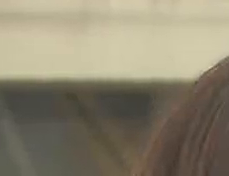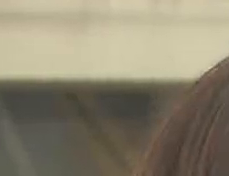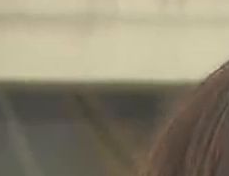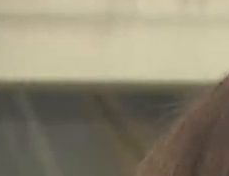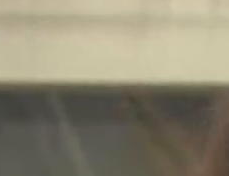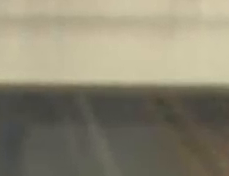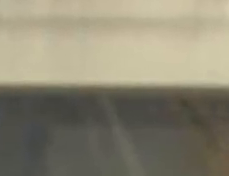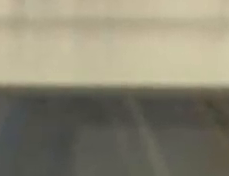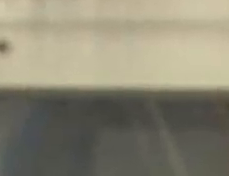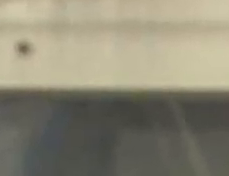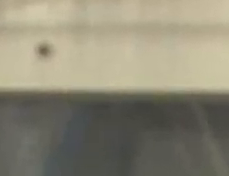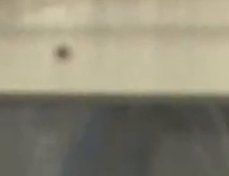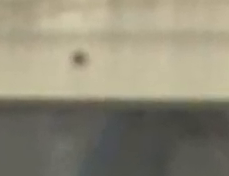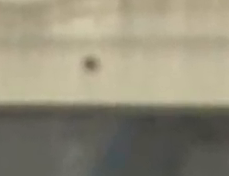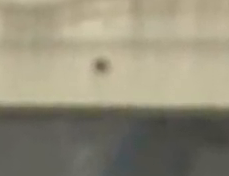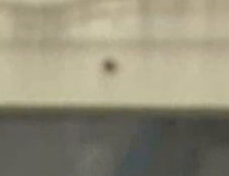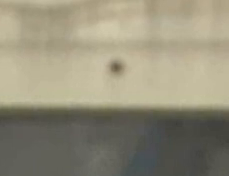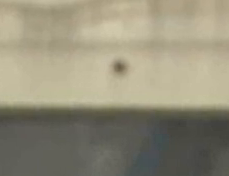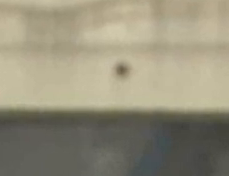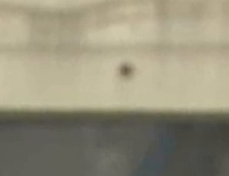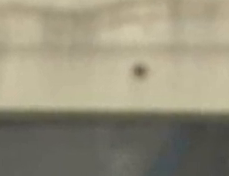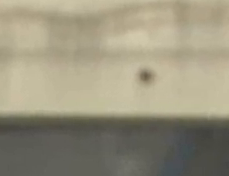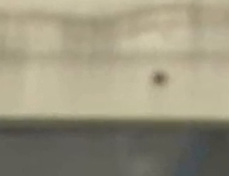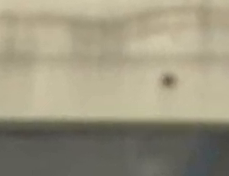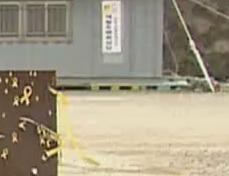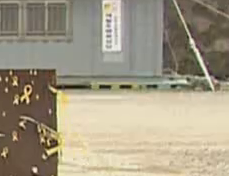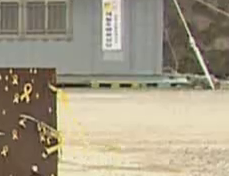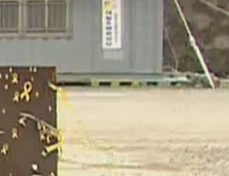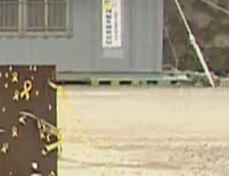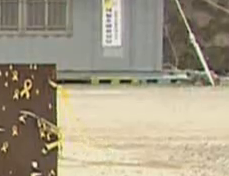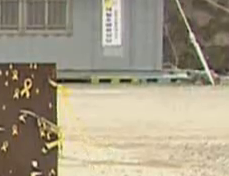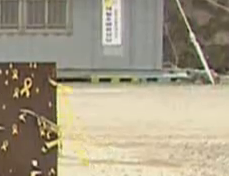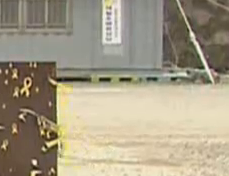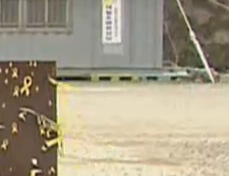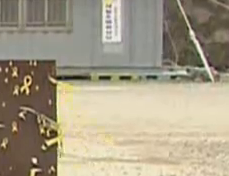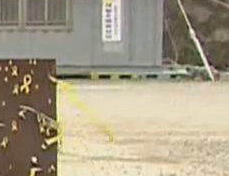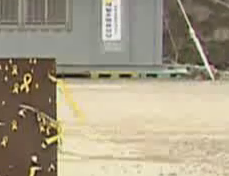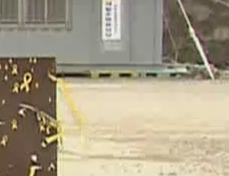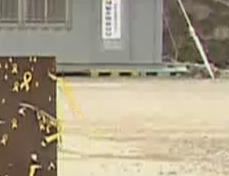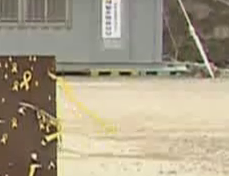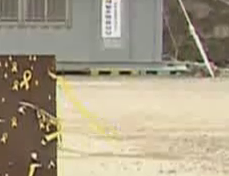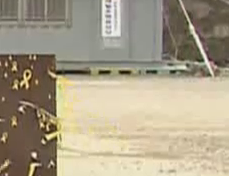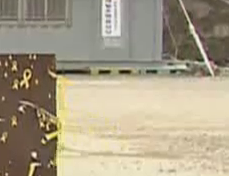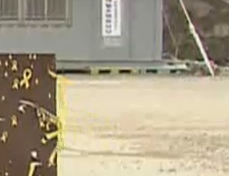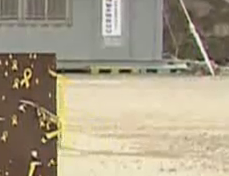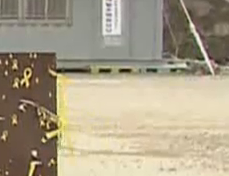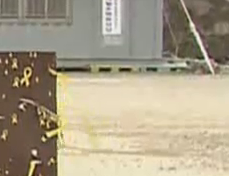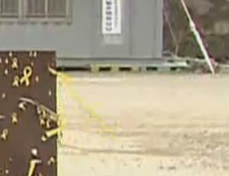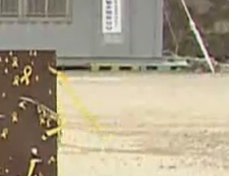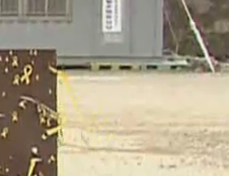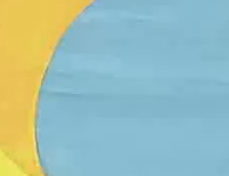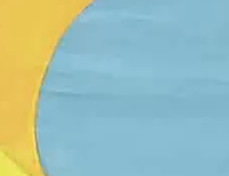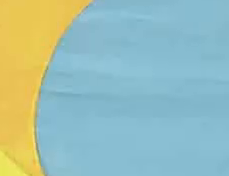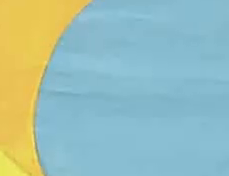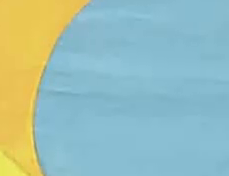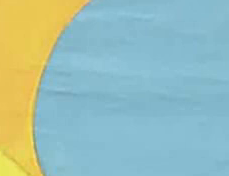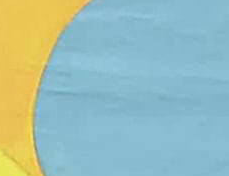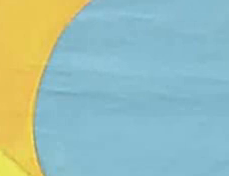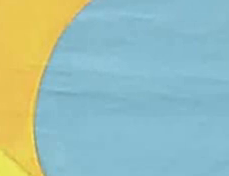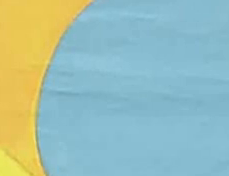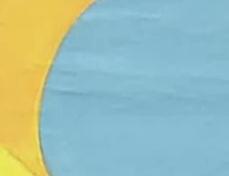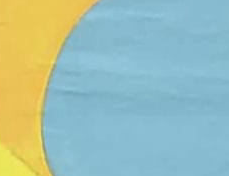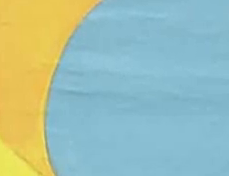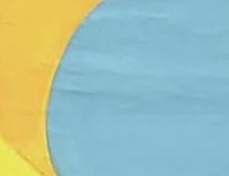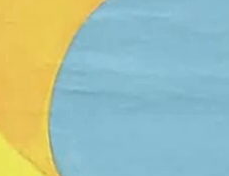국민해양안전관과 별도로 작은 기업관을 요구하고 있습니다. 규모가 중요한 게 아니라 참사의 상징인 팽목항에도 기억의